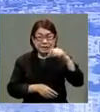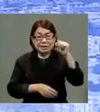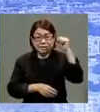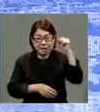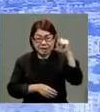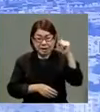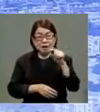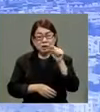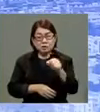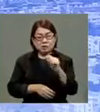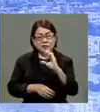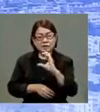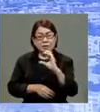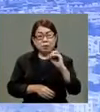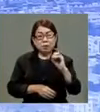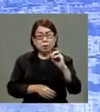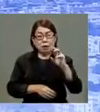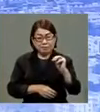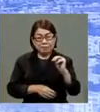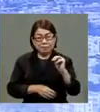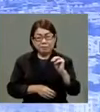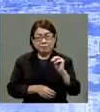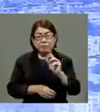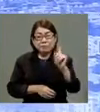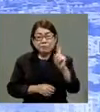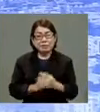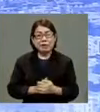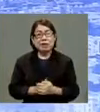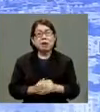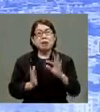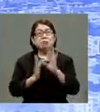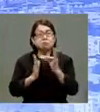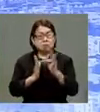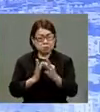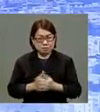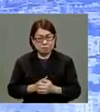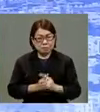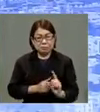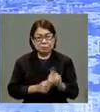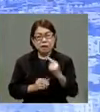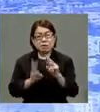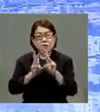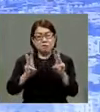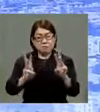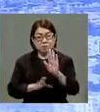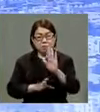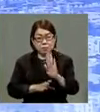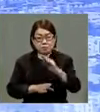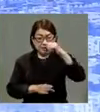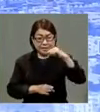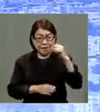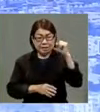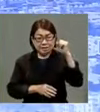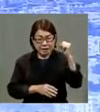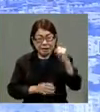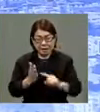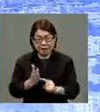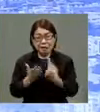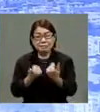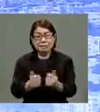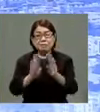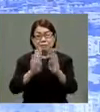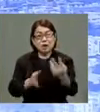าแอปสิครับต้องเรียกว่าเป็นแพลตฟอร์มของไทยชนะ .com ได้เริ่มทำงานนะครับเดี๋ยวจะให้เห็นภาพของหน้